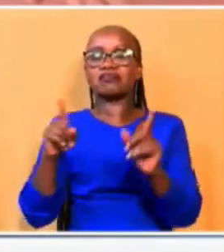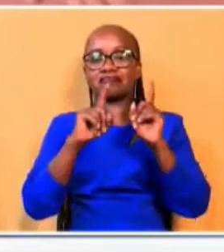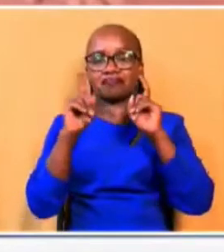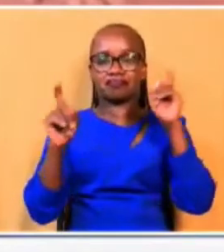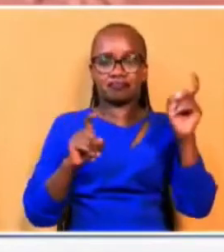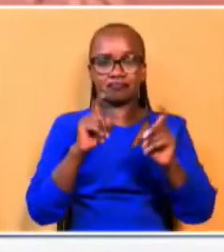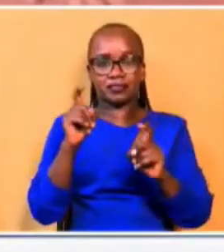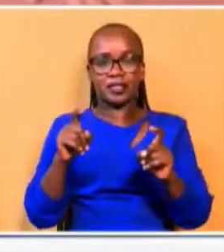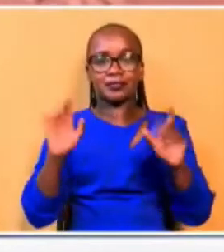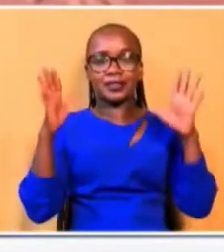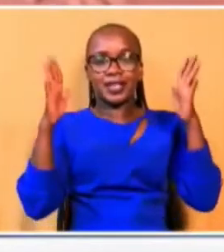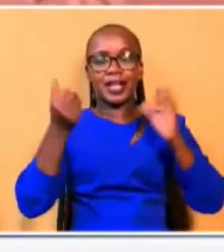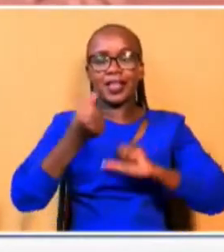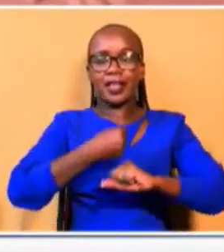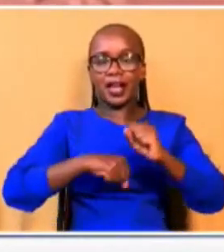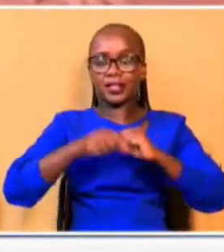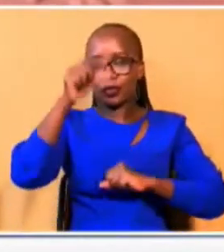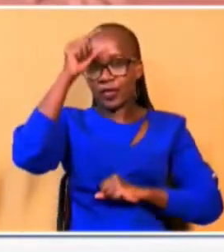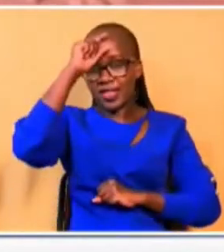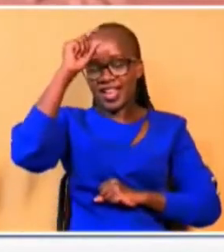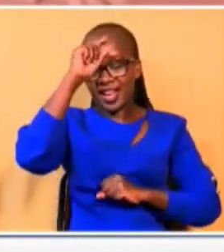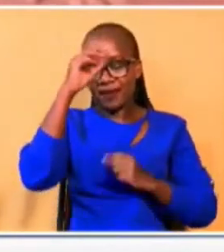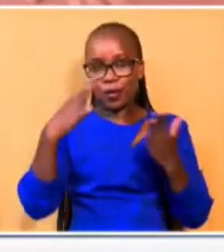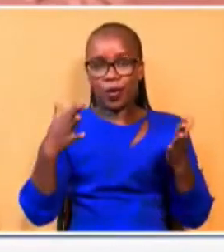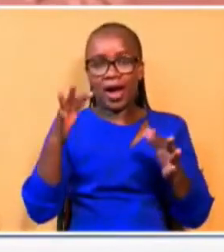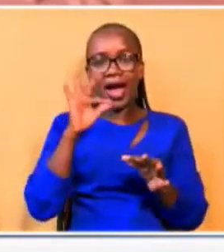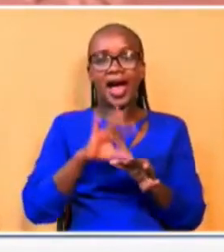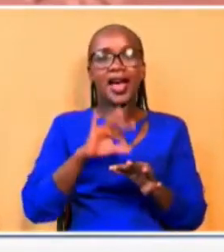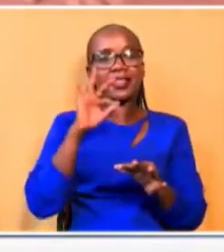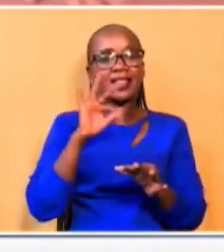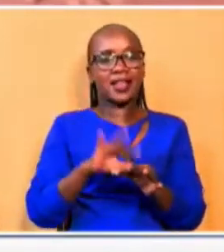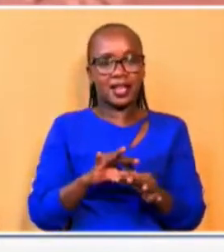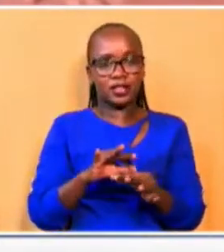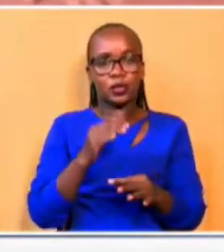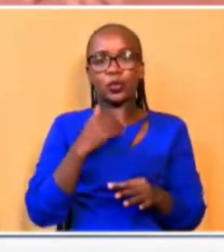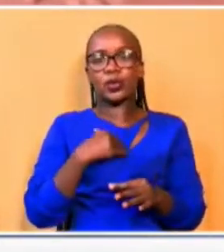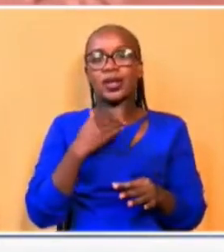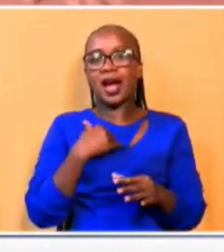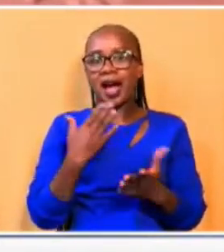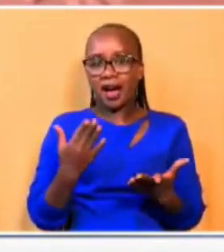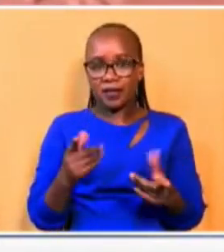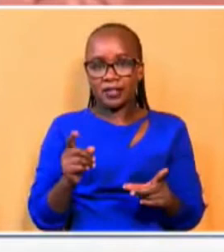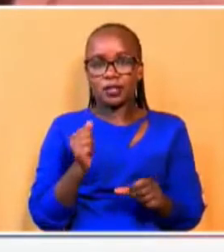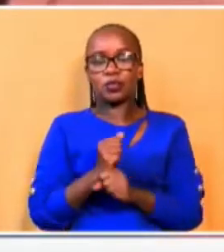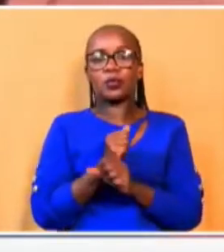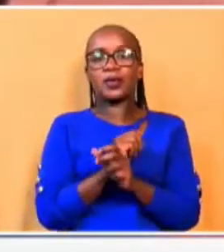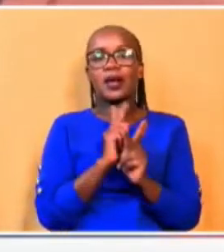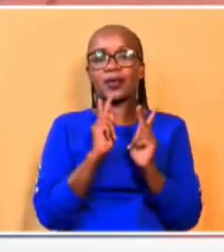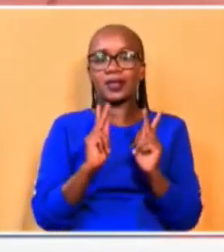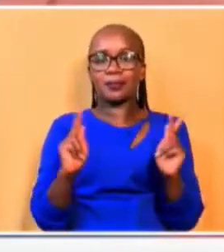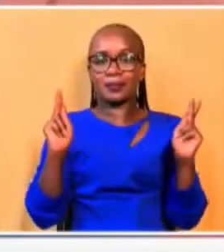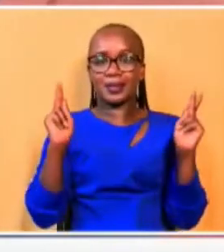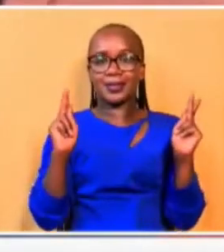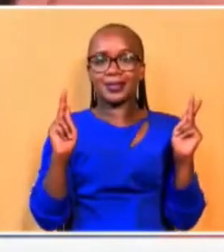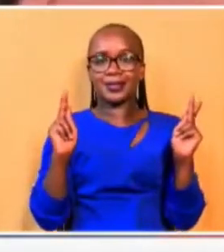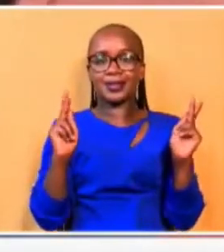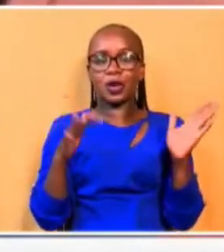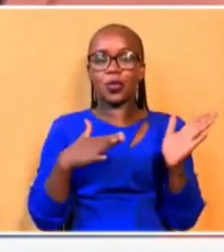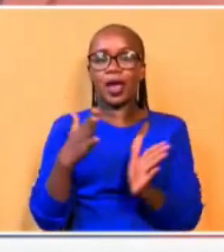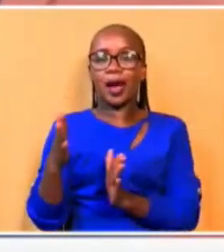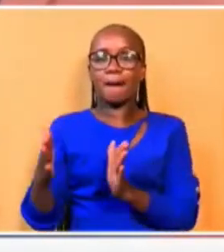akisifia hatua za serikali za kuhakikisha kwamba uchaguzi ujao umefanyika kwa usalama. As we have been